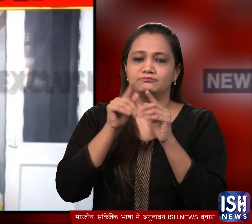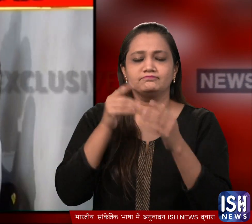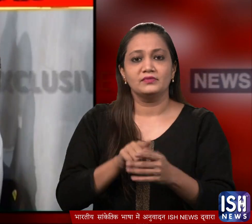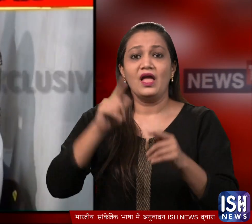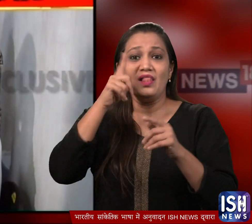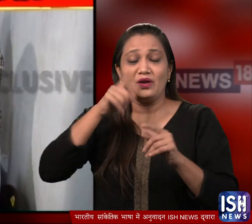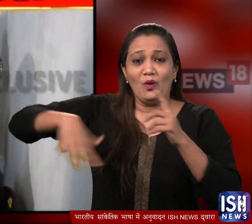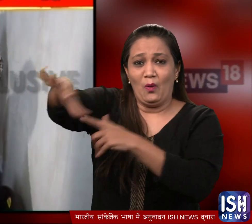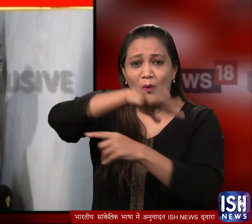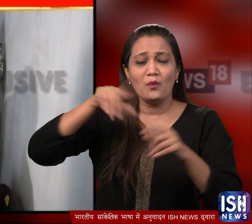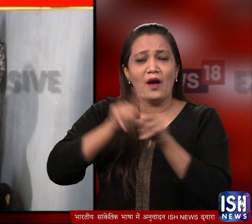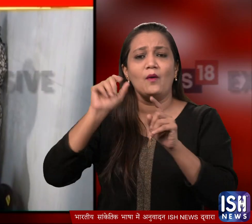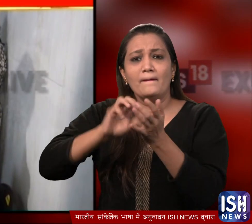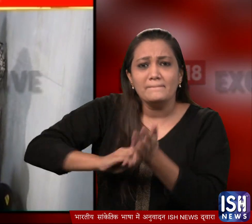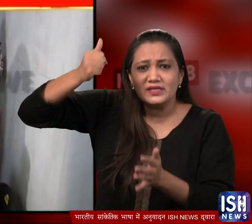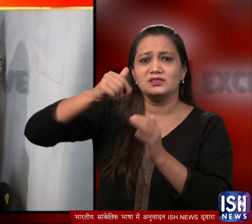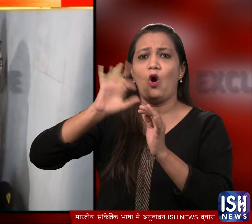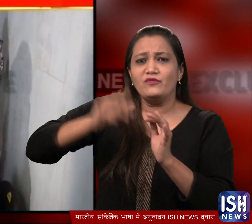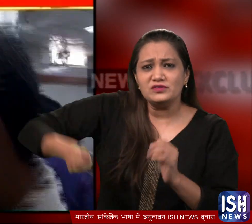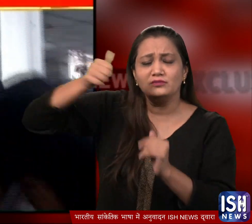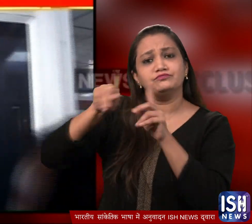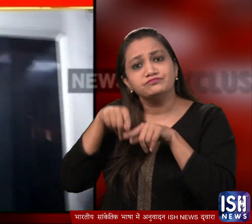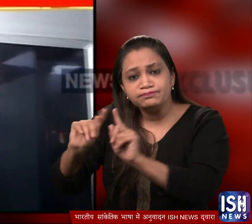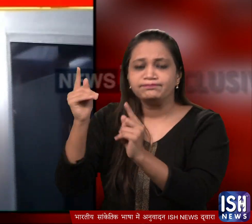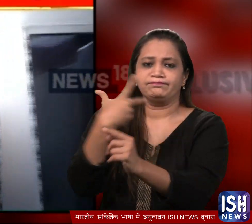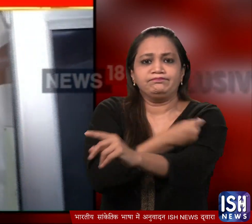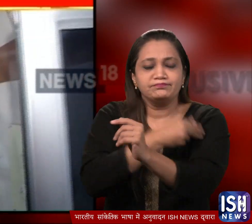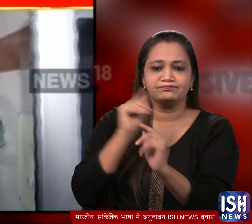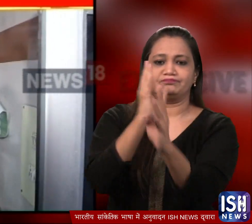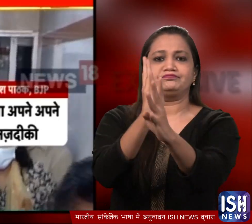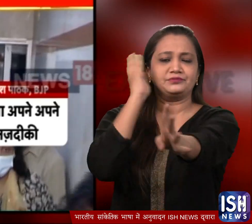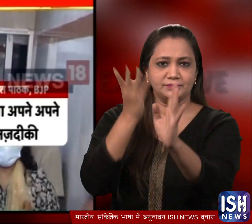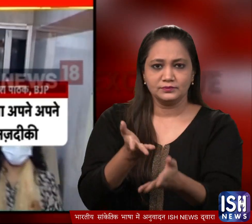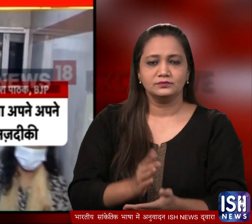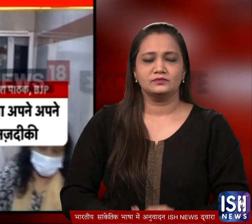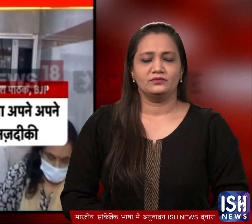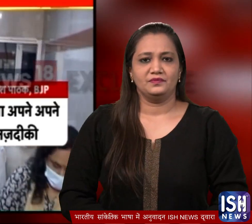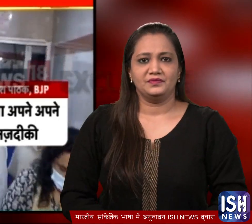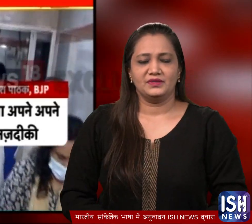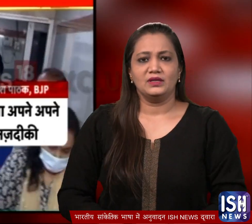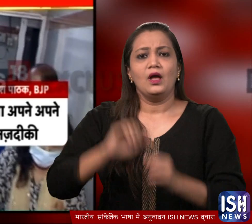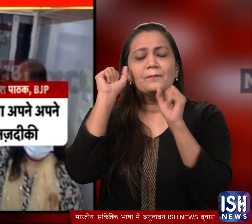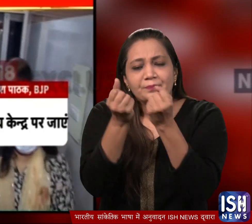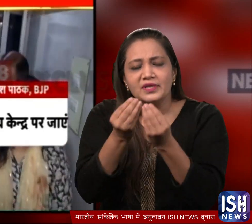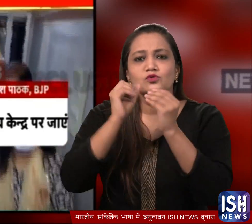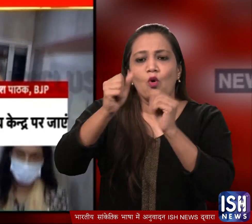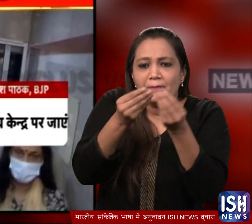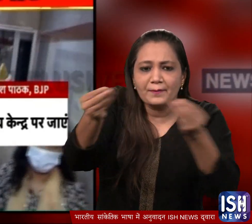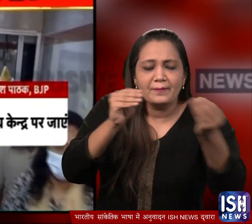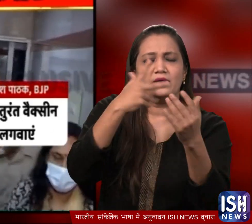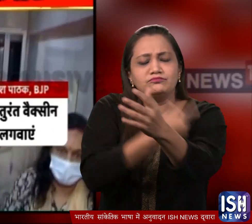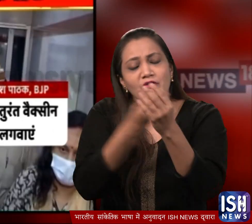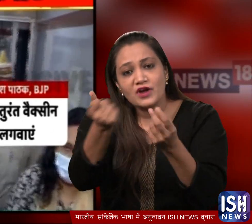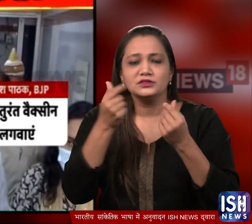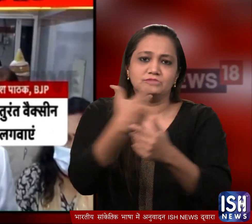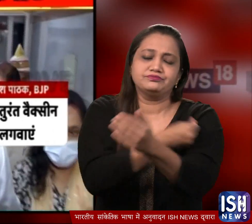से शुरू हुआ। लखनऊ में तो राज्य के कुछ मंत्री और बड़े अधिकारी भी वैक्सीन लगवाने अस्पताल पहुंचे। प्लीज अपने अपने नजदीकी स्वास्थ्य केंद्र पर